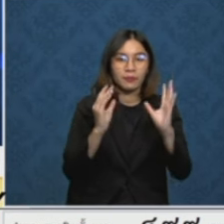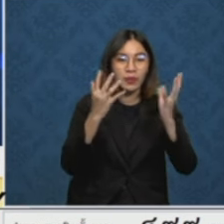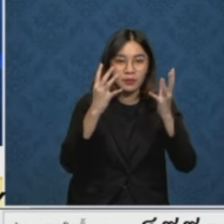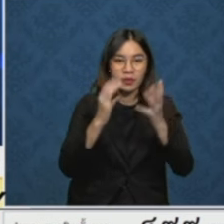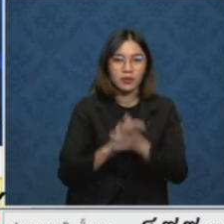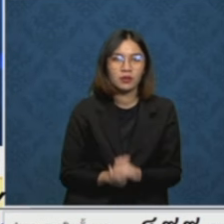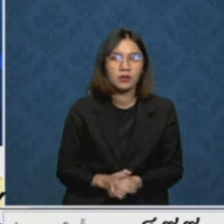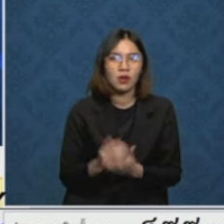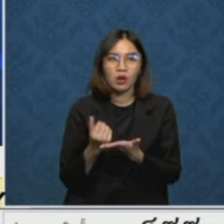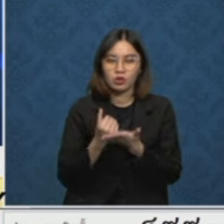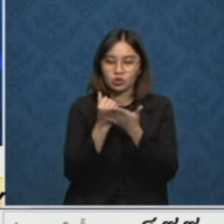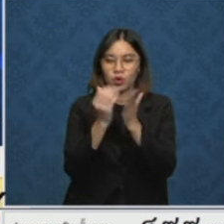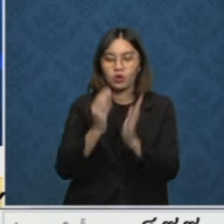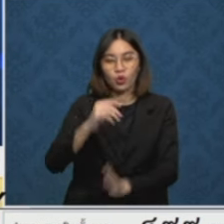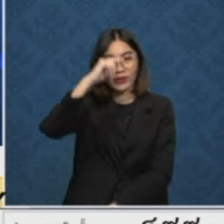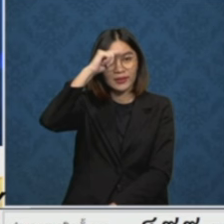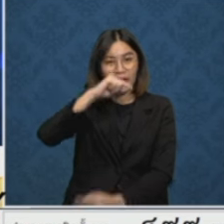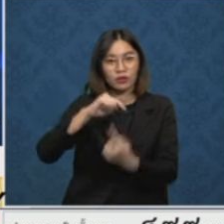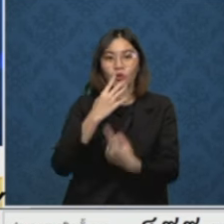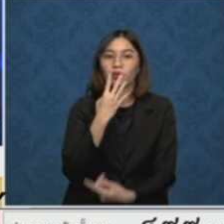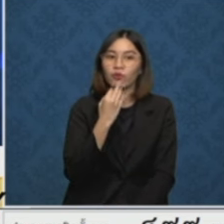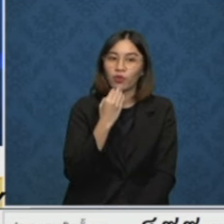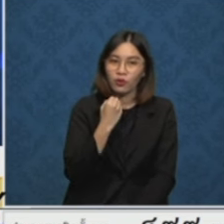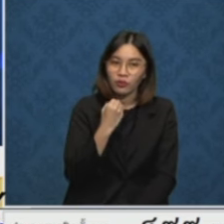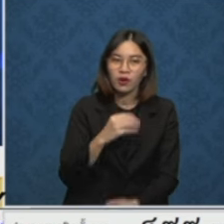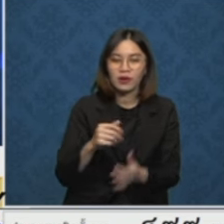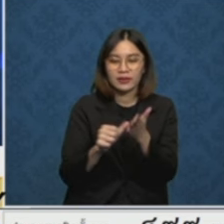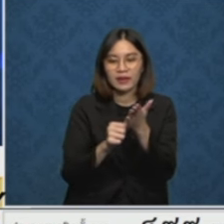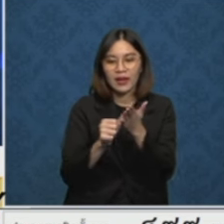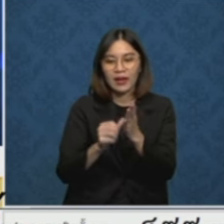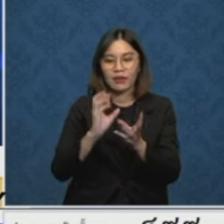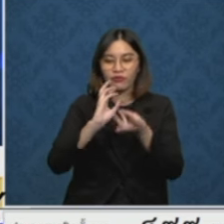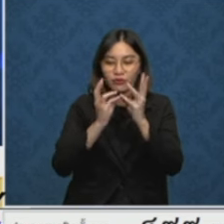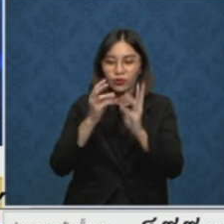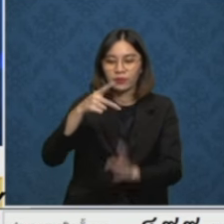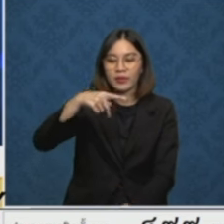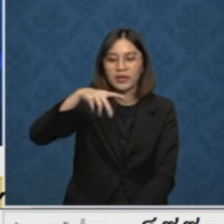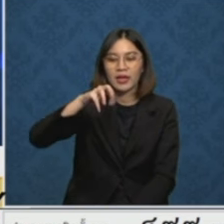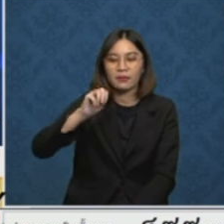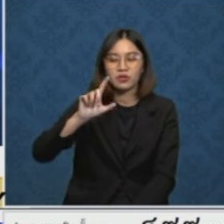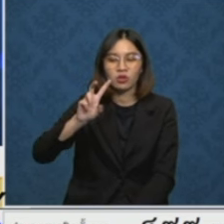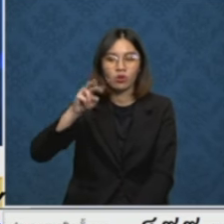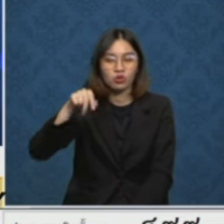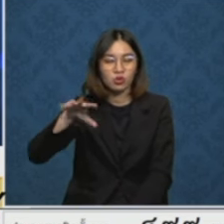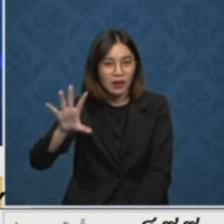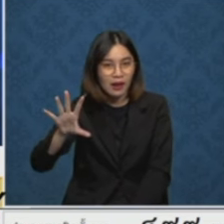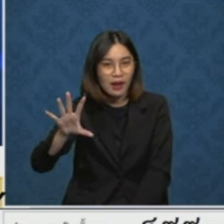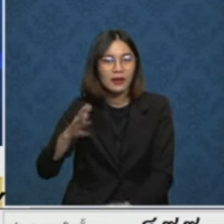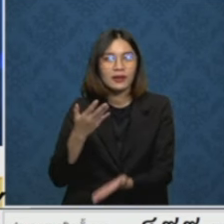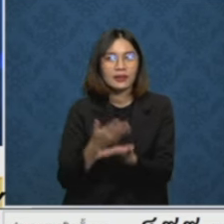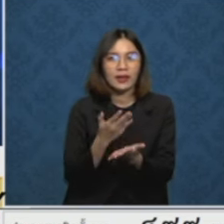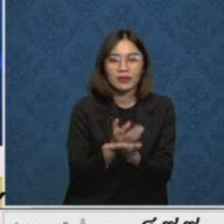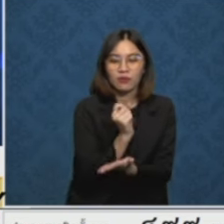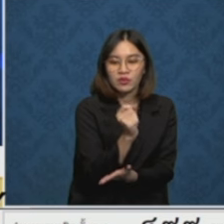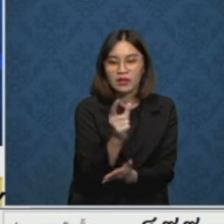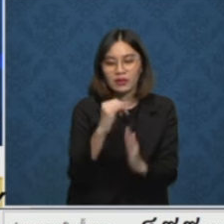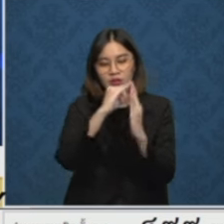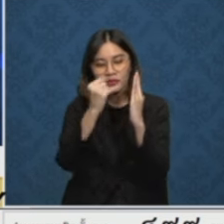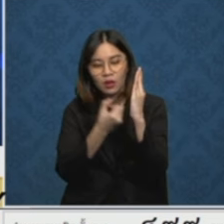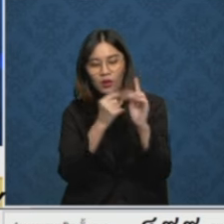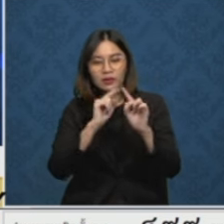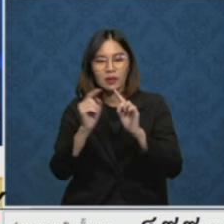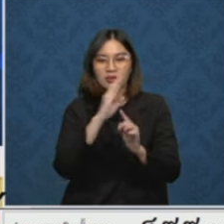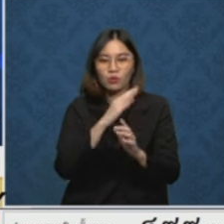มีการช่วยเหลือคนไทยในอิสราเอลช่วยเรื่องแก้ฝุ่น PM 2.5 แจกงบให้กับกลุ่มจังหวัดต่างๆตามที่เวลา